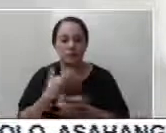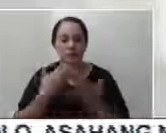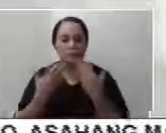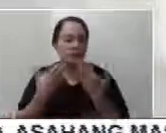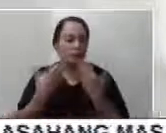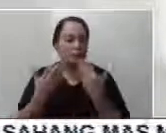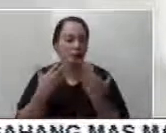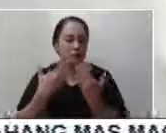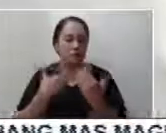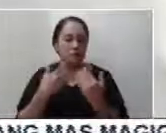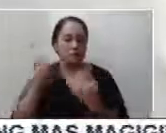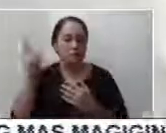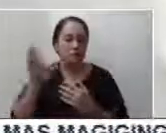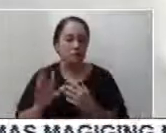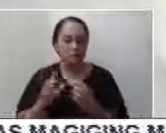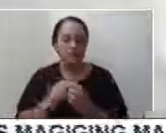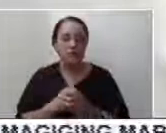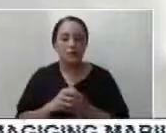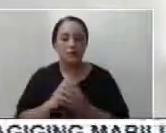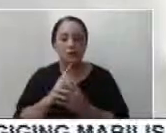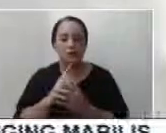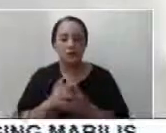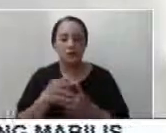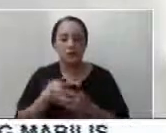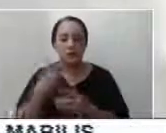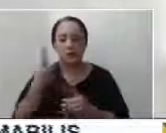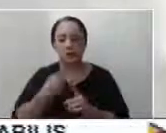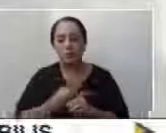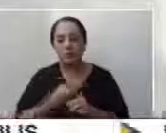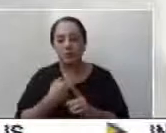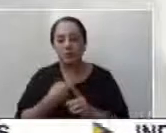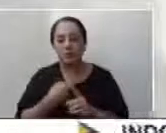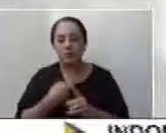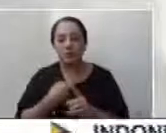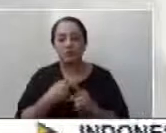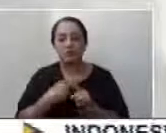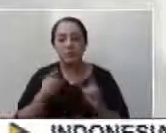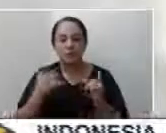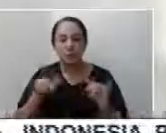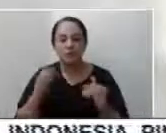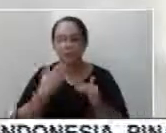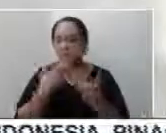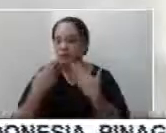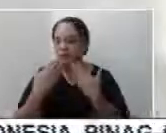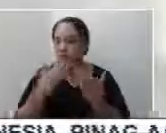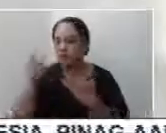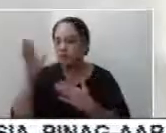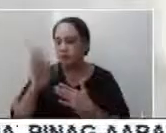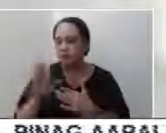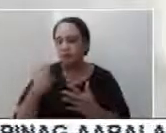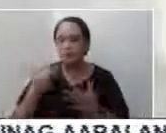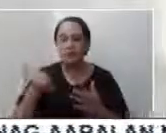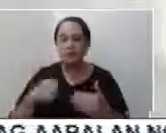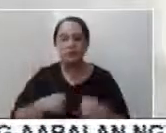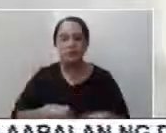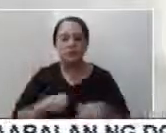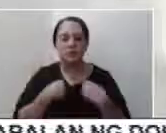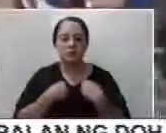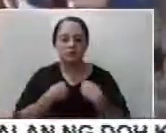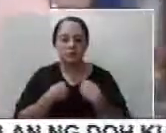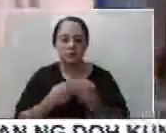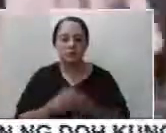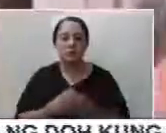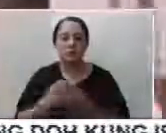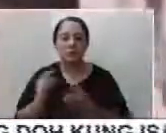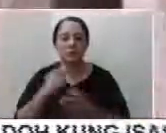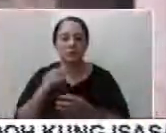Abril 2021. So ito yung reasons, no, behind the increase in the labor force participation